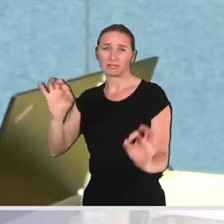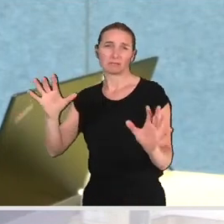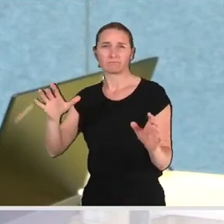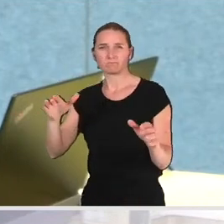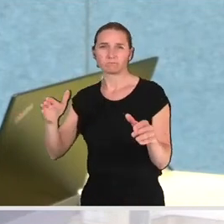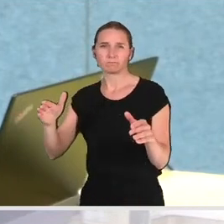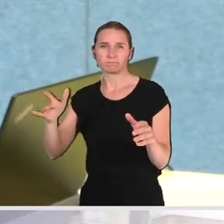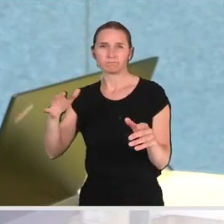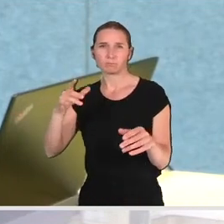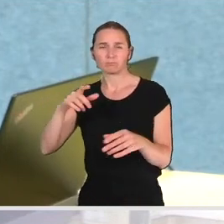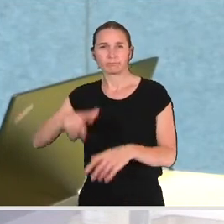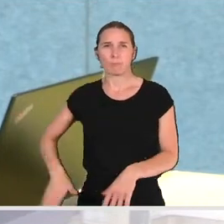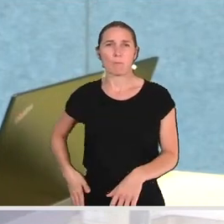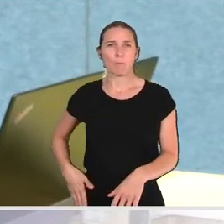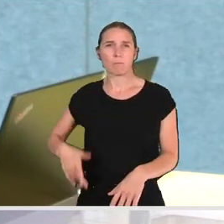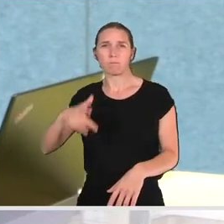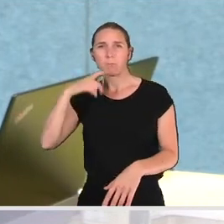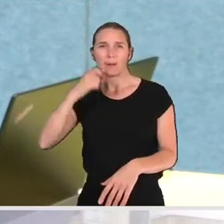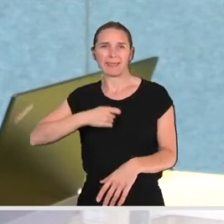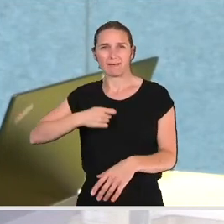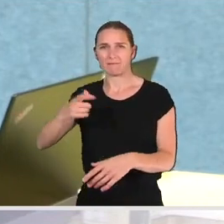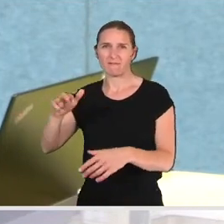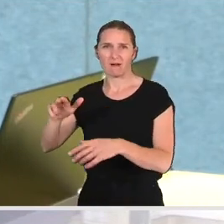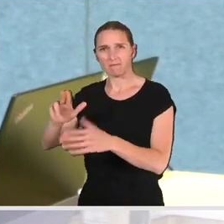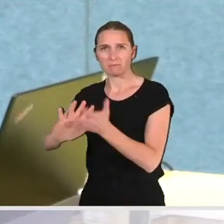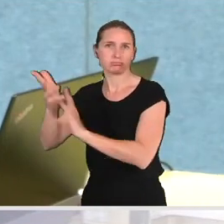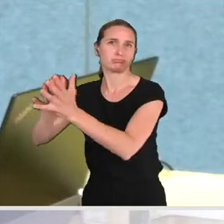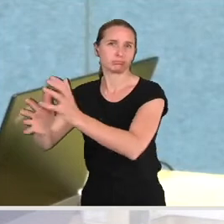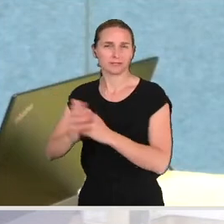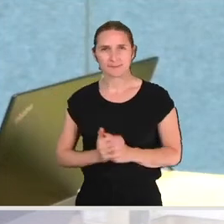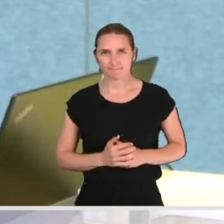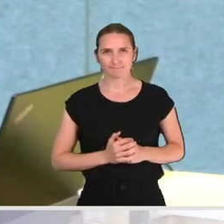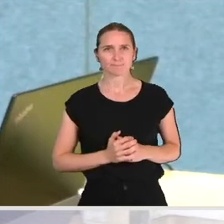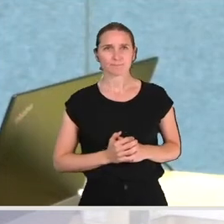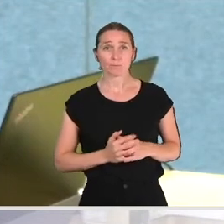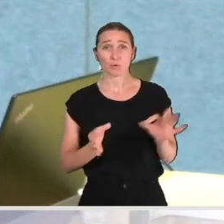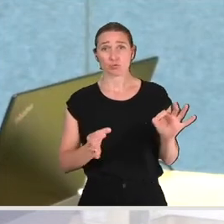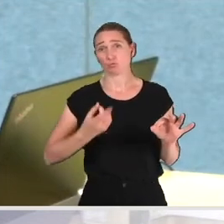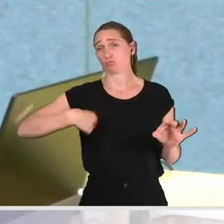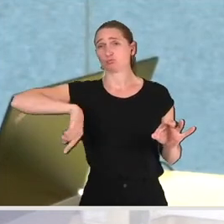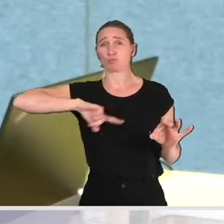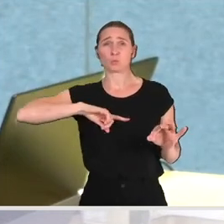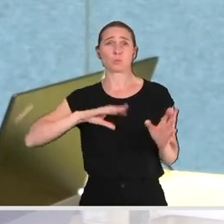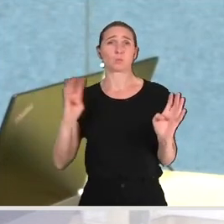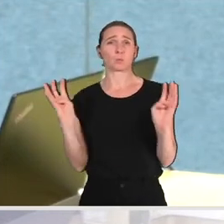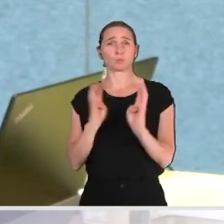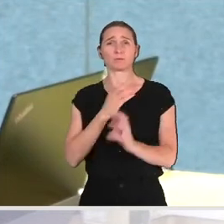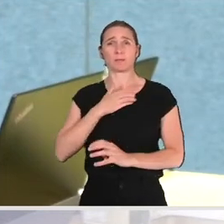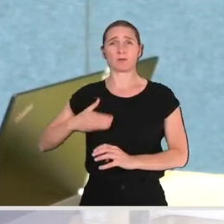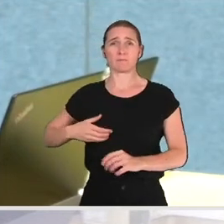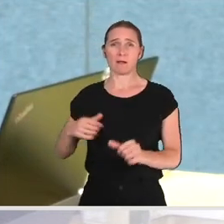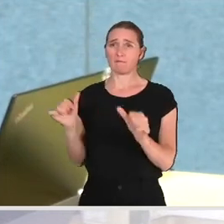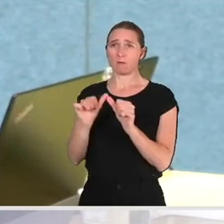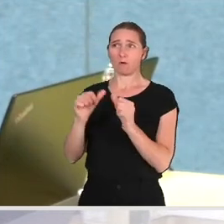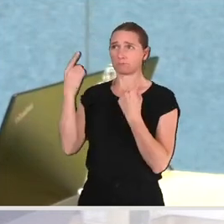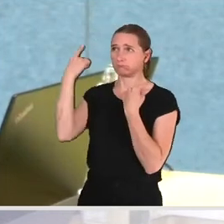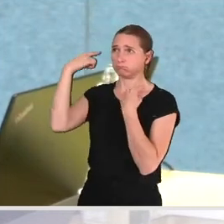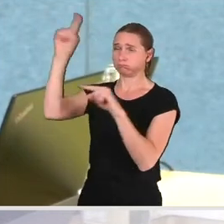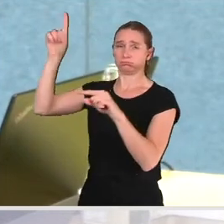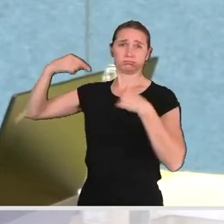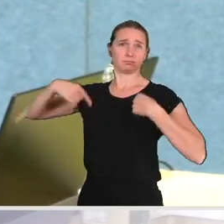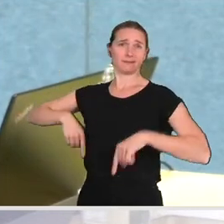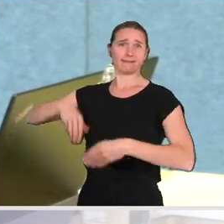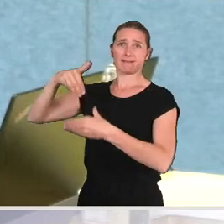cette violence, le conseil municipal de Grenoble demande à Monsieur le ministre de l'Intérieur une action spécifique à